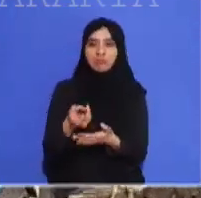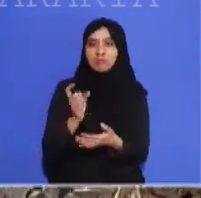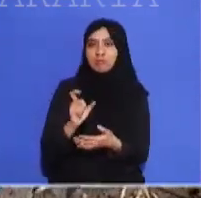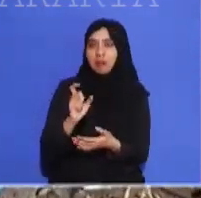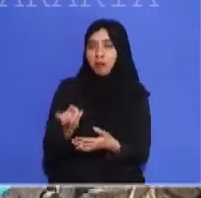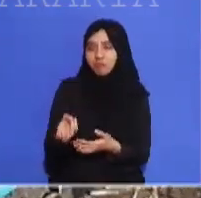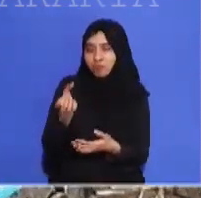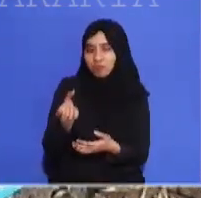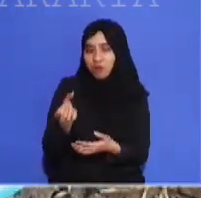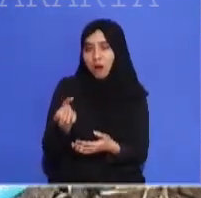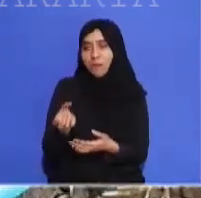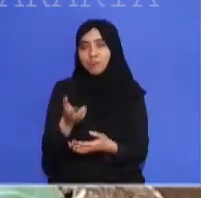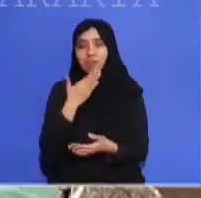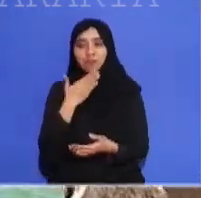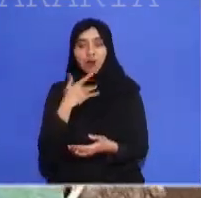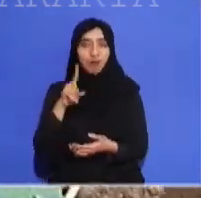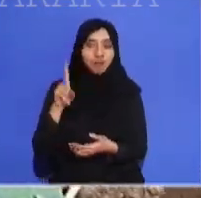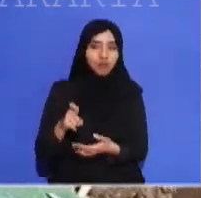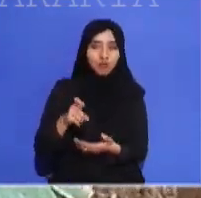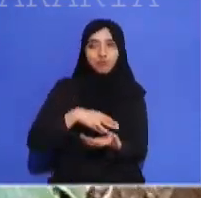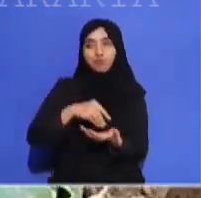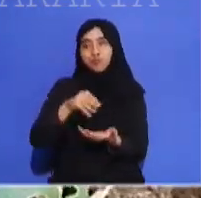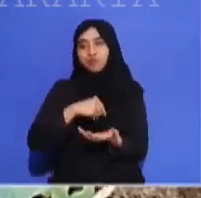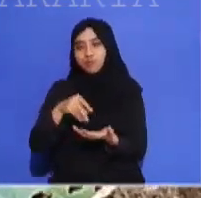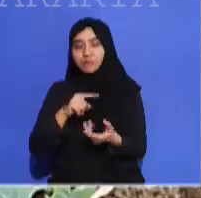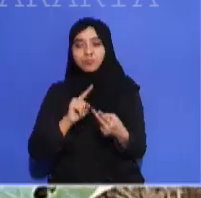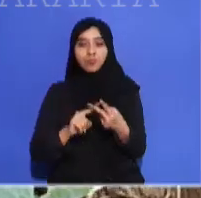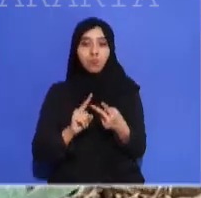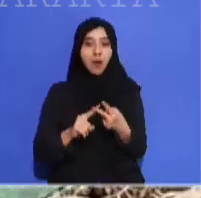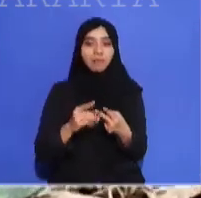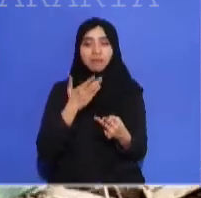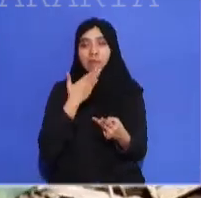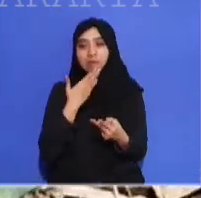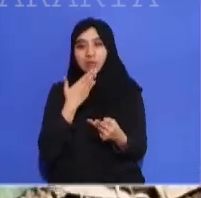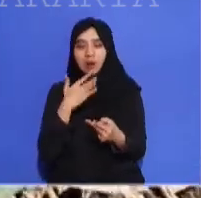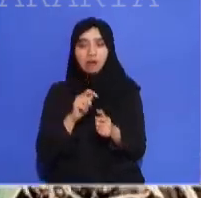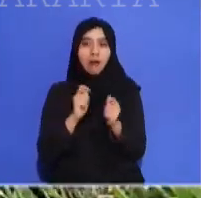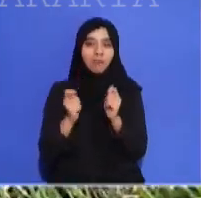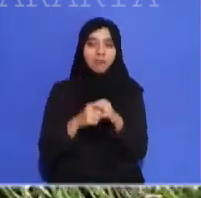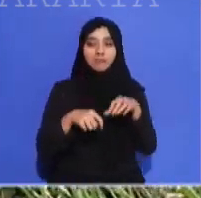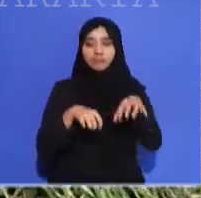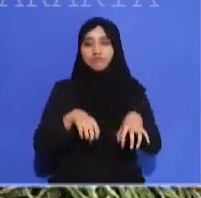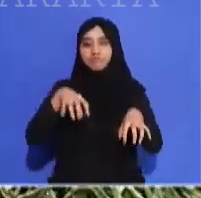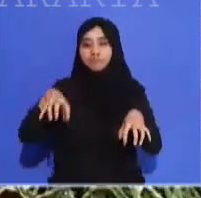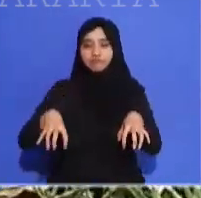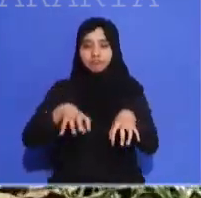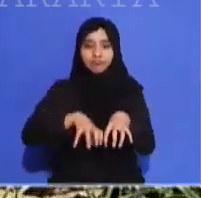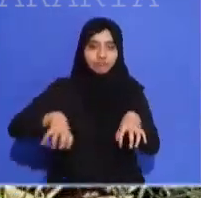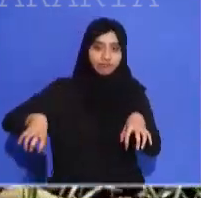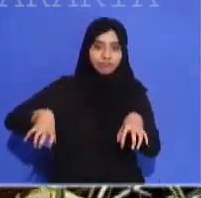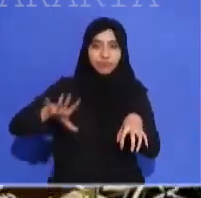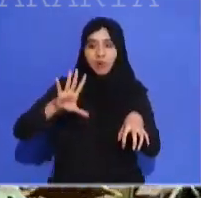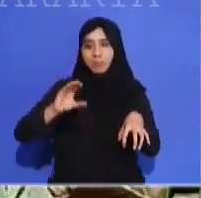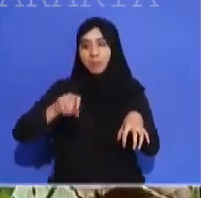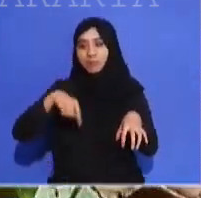kedadipun katosaken inggih perangan rapukipun. Kejawi menika ugi kedah migatosaken jarak tanem ingkang sae inggih menika 50